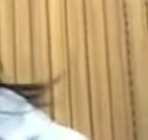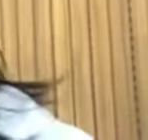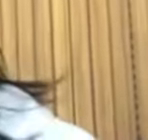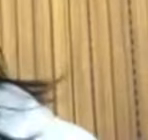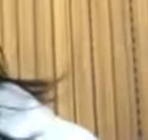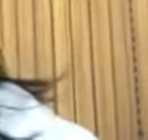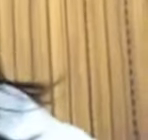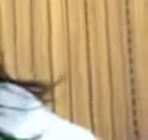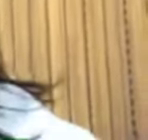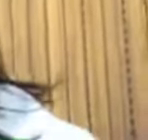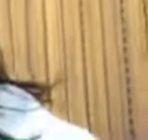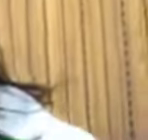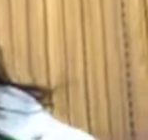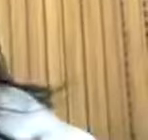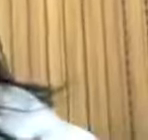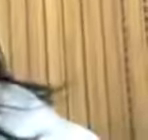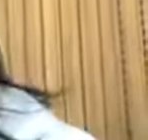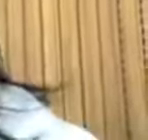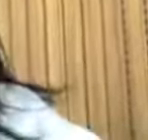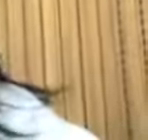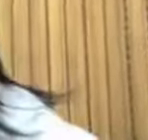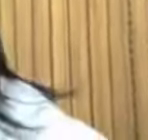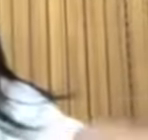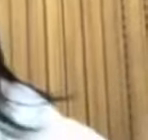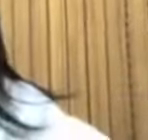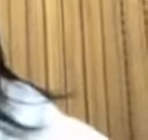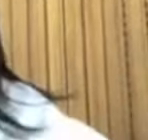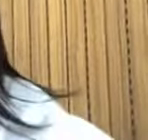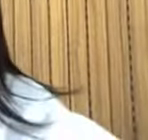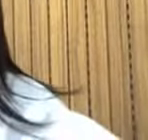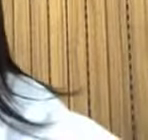ฐสภากันต่อกับการอภิปรายไม่ไว้วางใจรัฐมนตรีเป็นรายบุคคลสวัสดีค่ะ